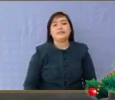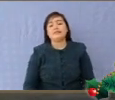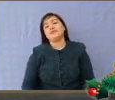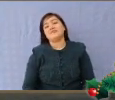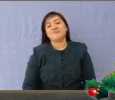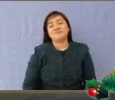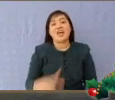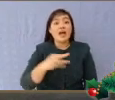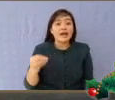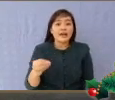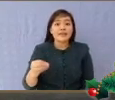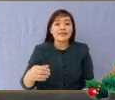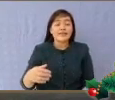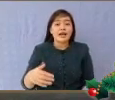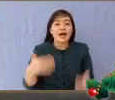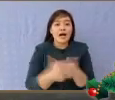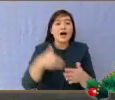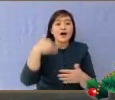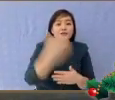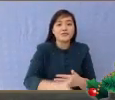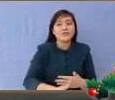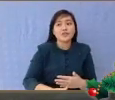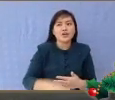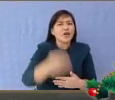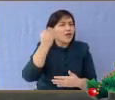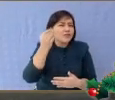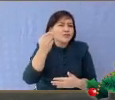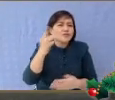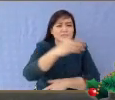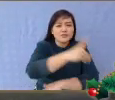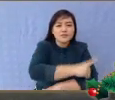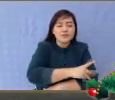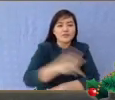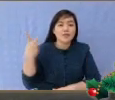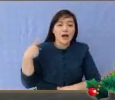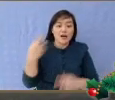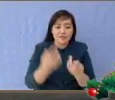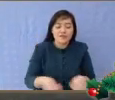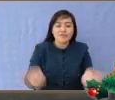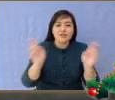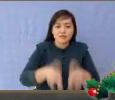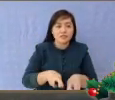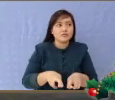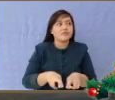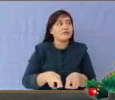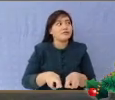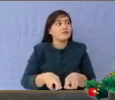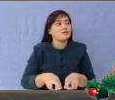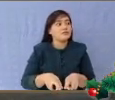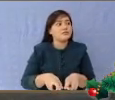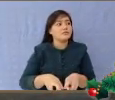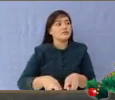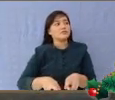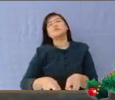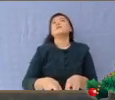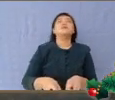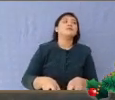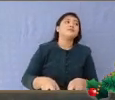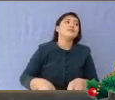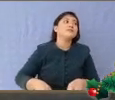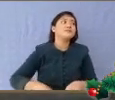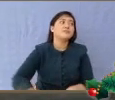result. Nakuha po nung bata yung result. Kinuha po niya yung